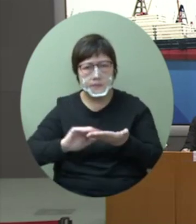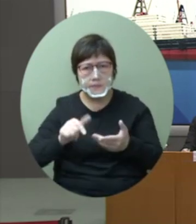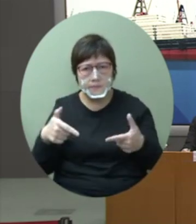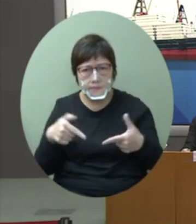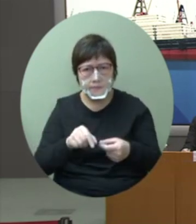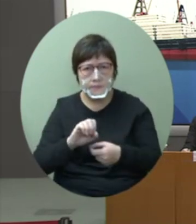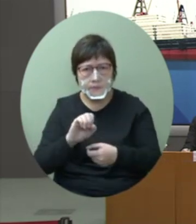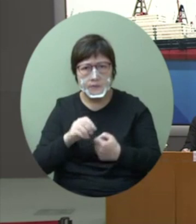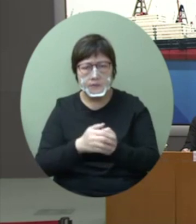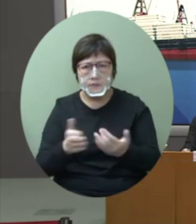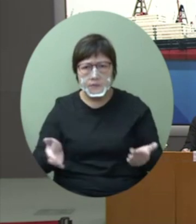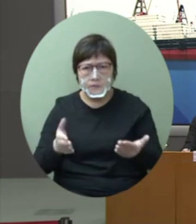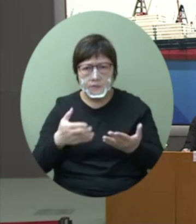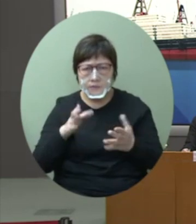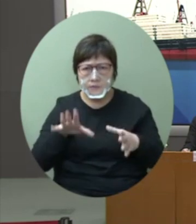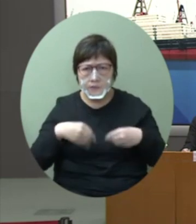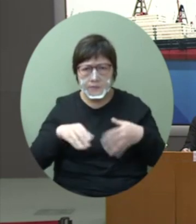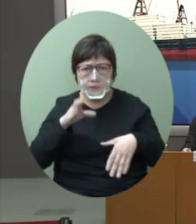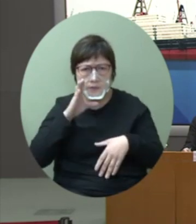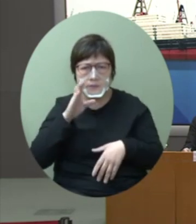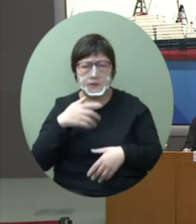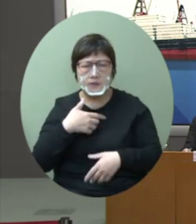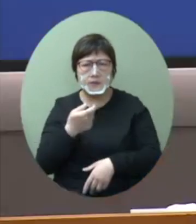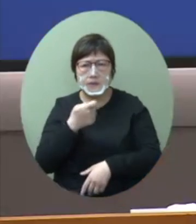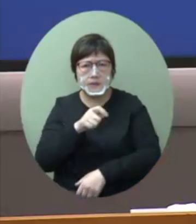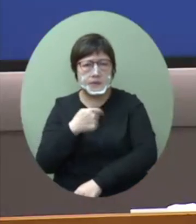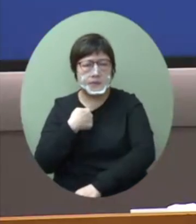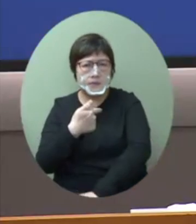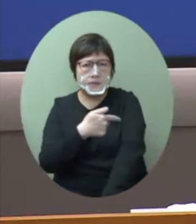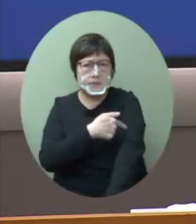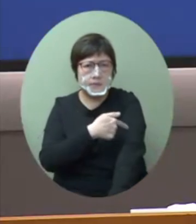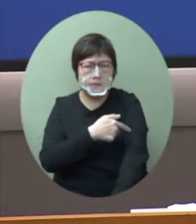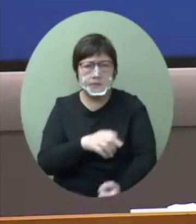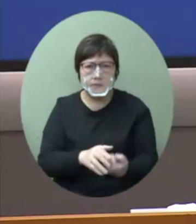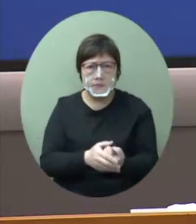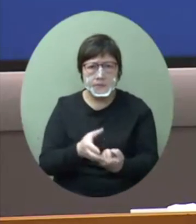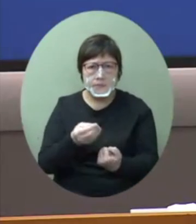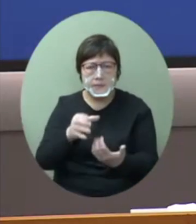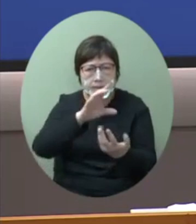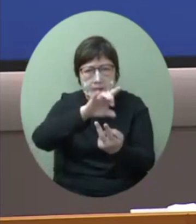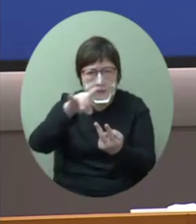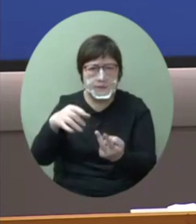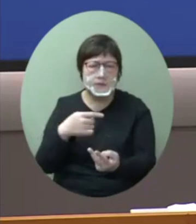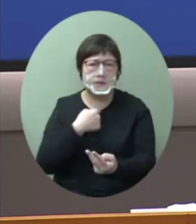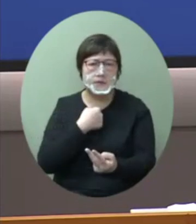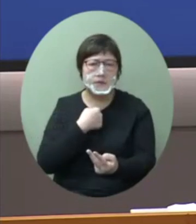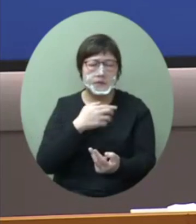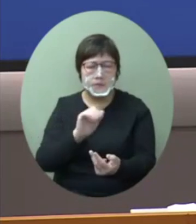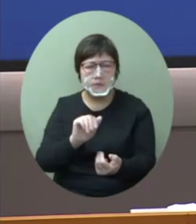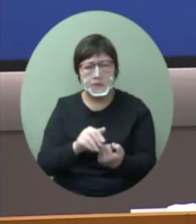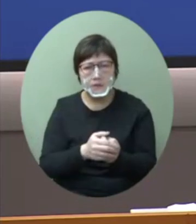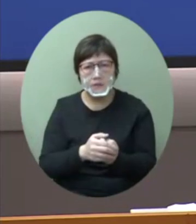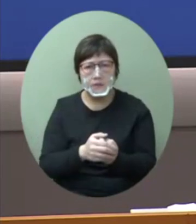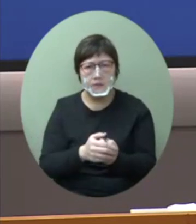是不是呼籲復必泰？我對，就是叫他打疫苗，有時候我們是被人揀的嘛，但當然